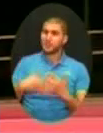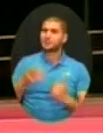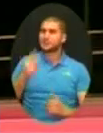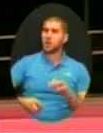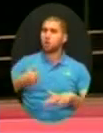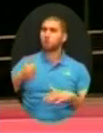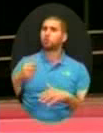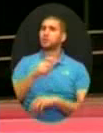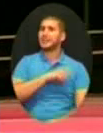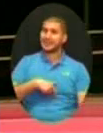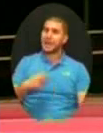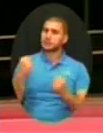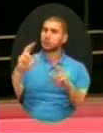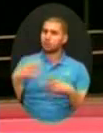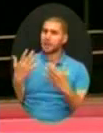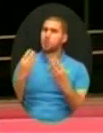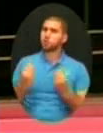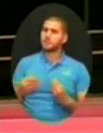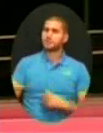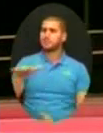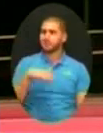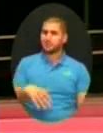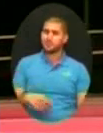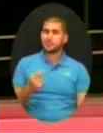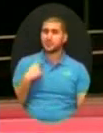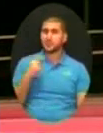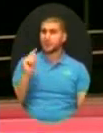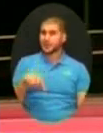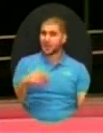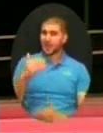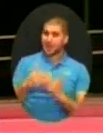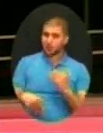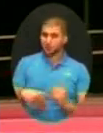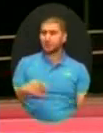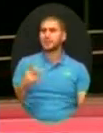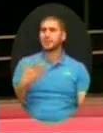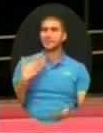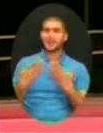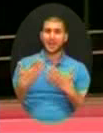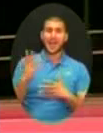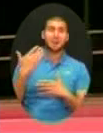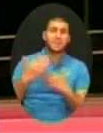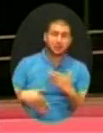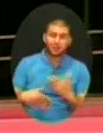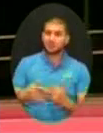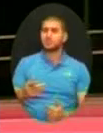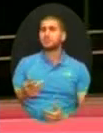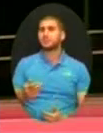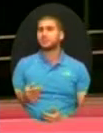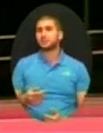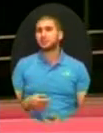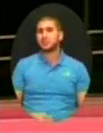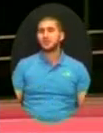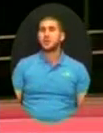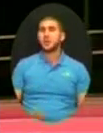צריכה ראש עיר חזק, ויש כמה אנשים טובים שמתמודדים. כן. כשנגיע לישורת האחרונה, תתכנס... רק בישורת האחרונה? לא.